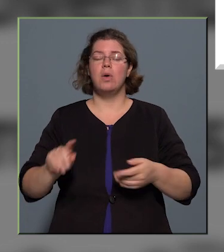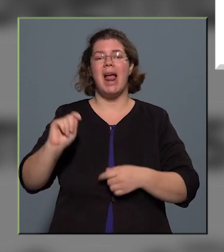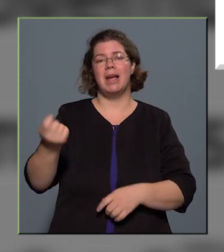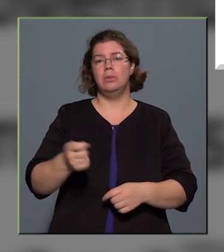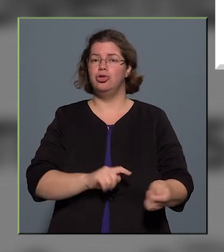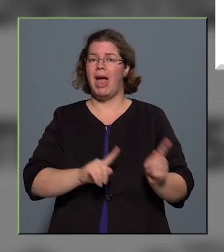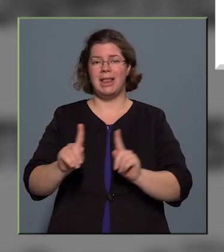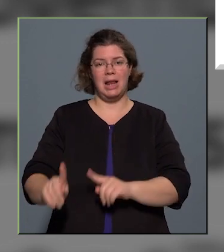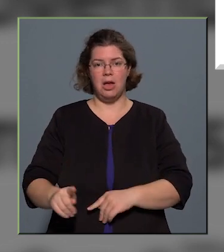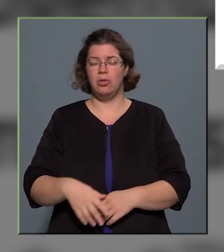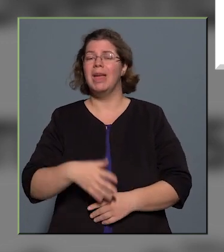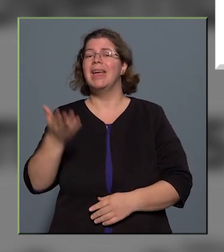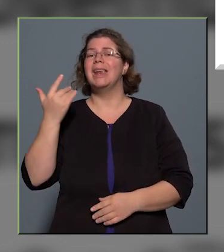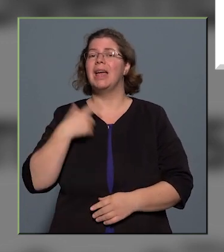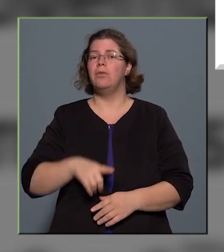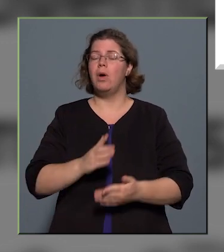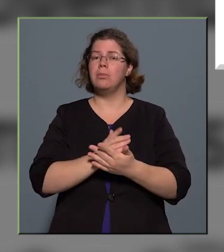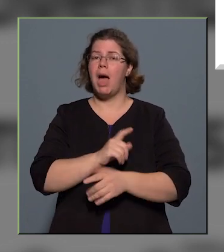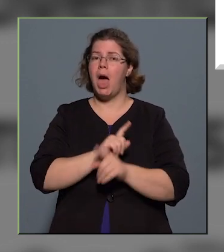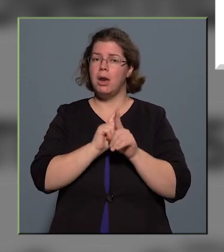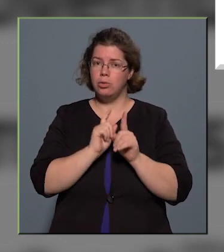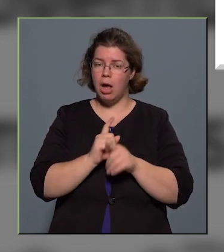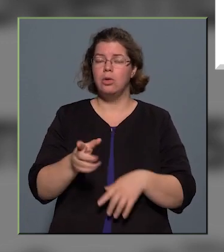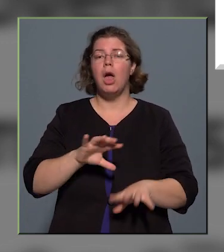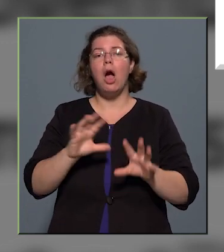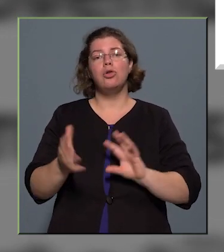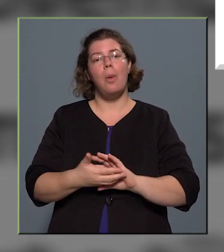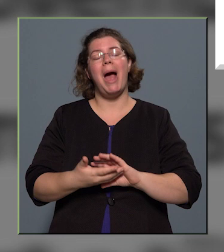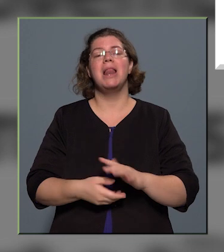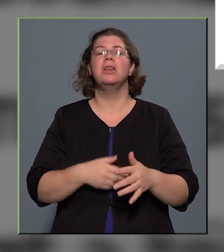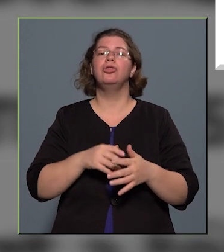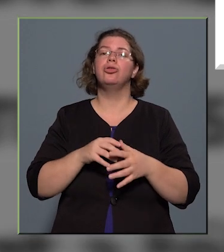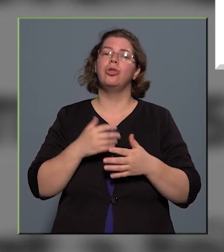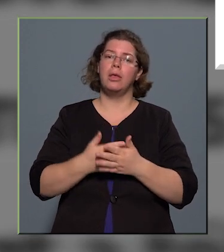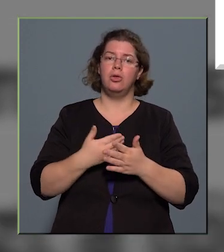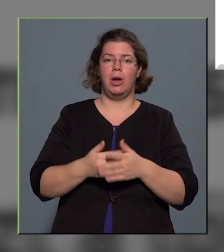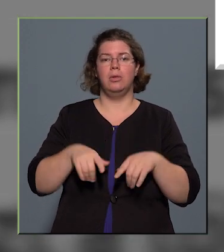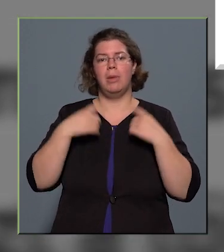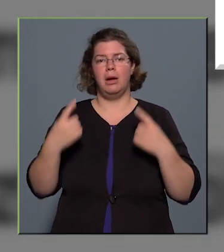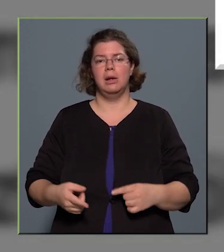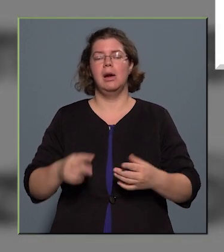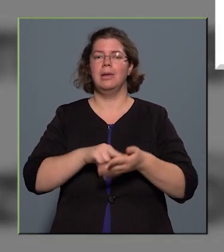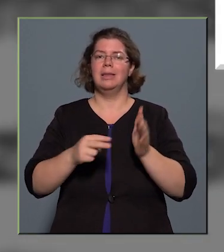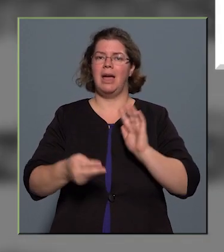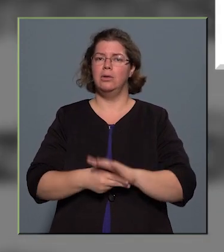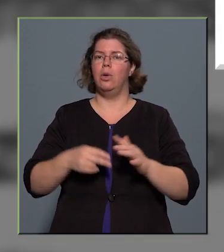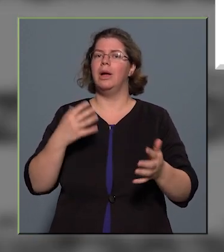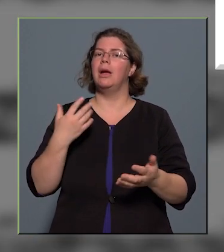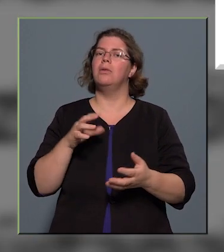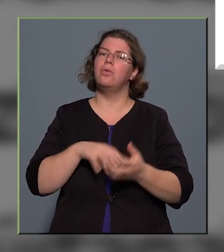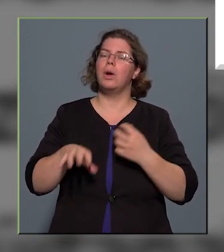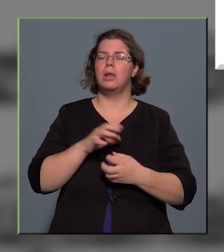rég volt már olyan, mondta, hogy a globális gazdaságot meghatározó technológiai forradalomban